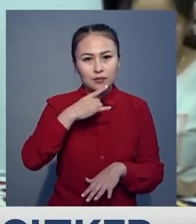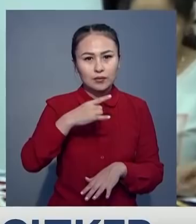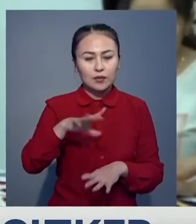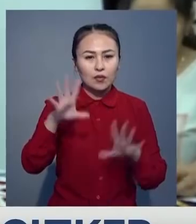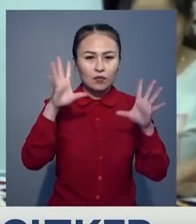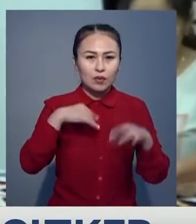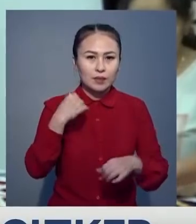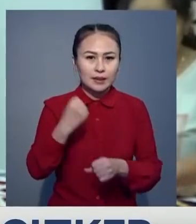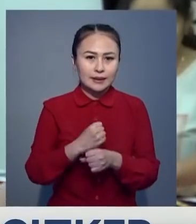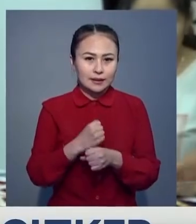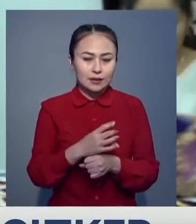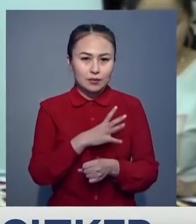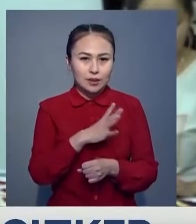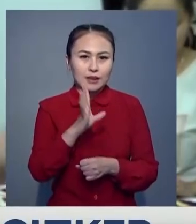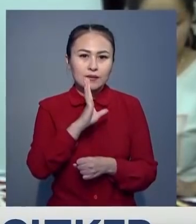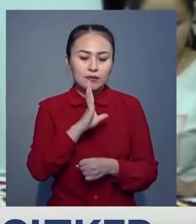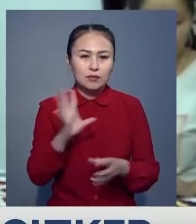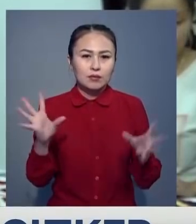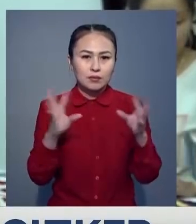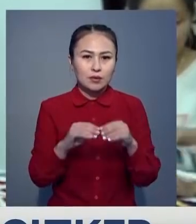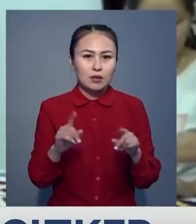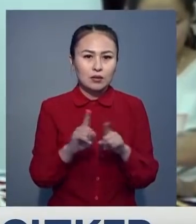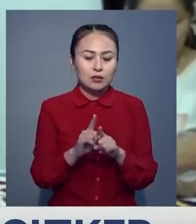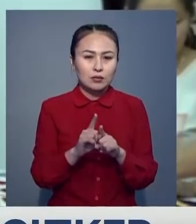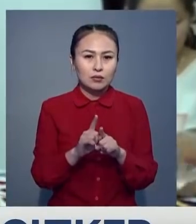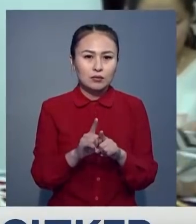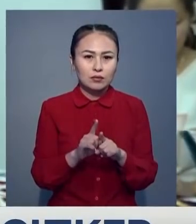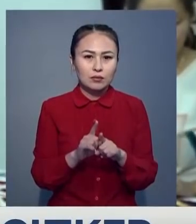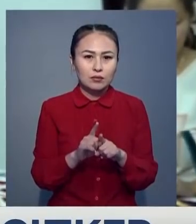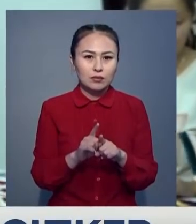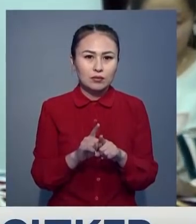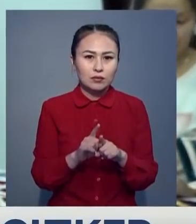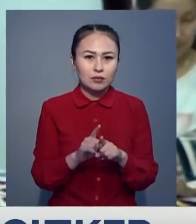жасатты. Осы қыздарымен бірге дем алмай, өзім